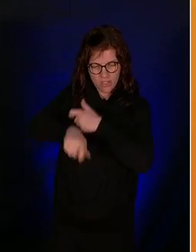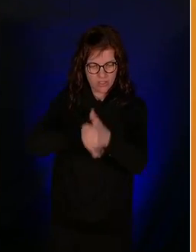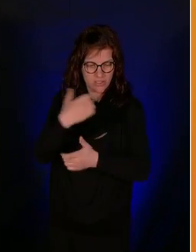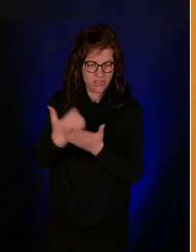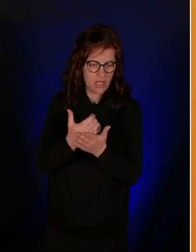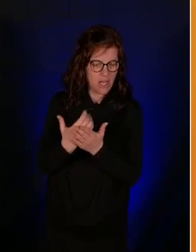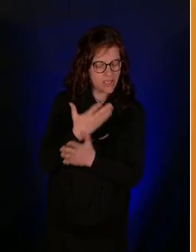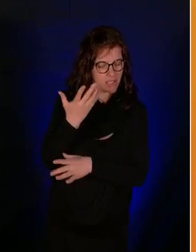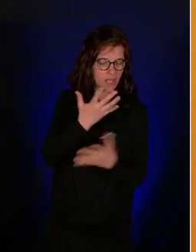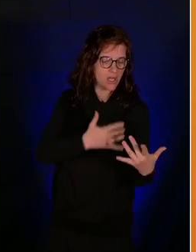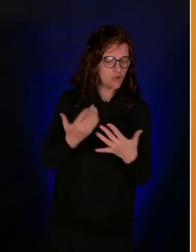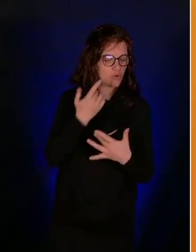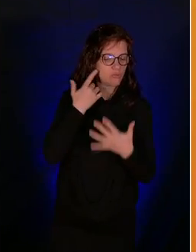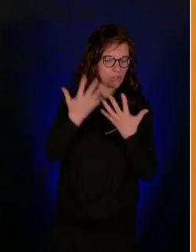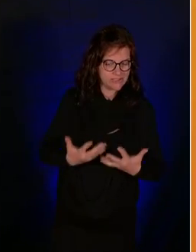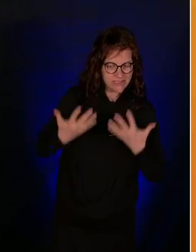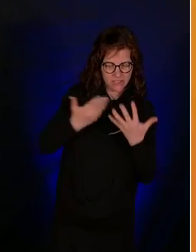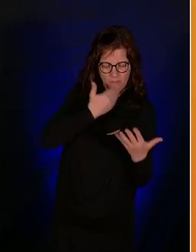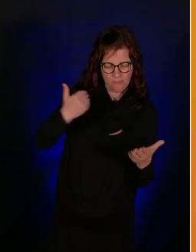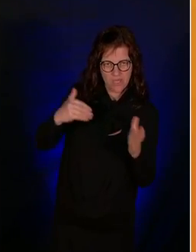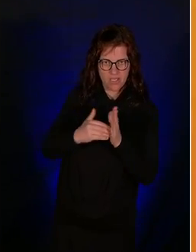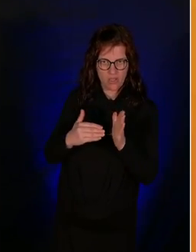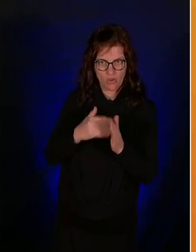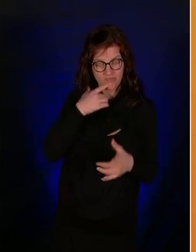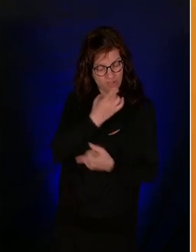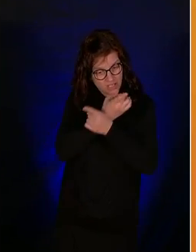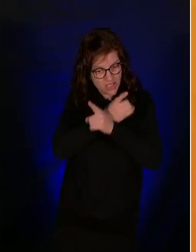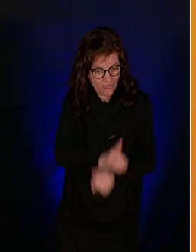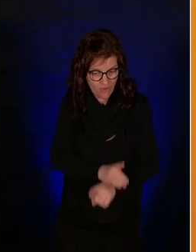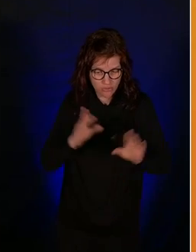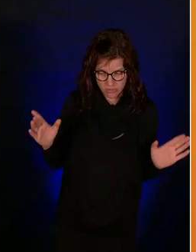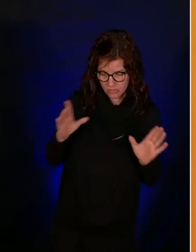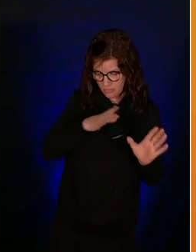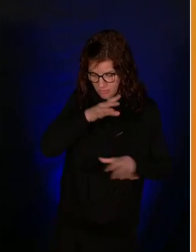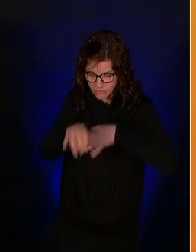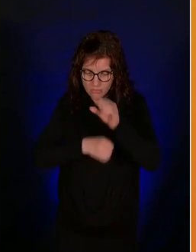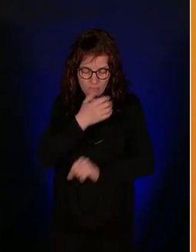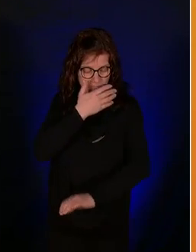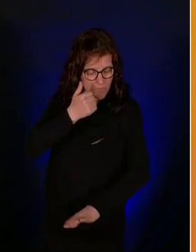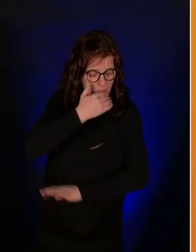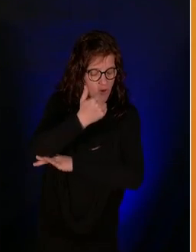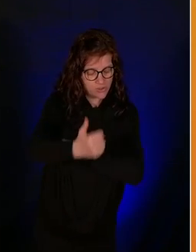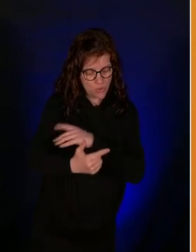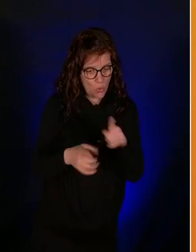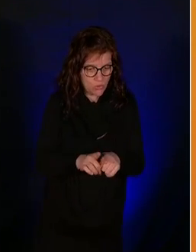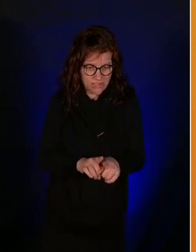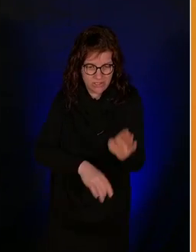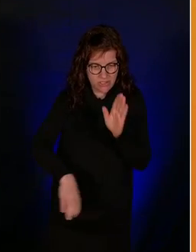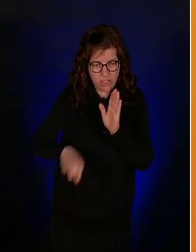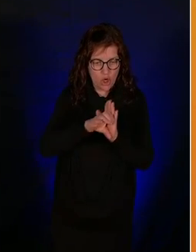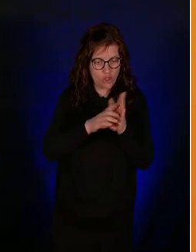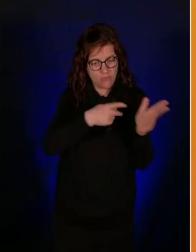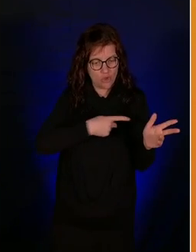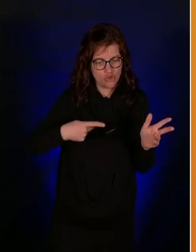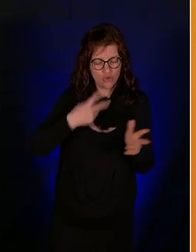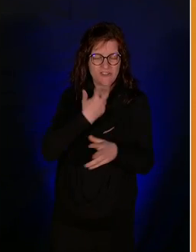10 meilleures années. La défense, l'amélioration, la reconquête des régimes spéciaux, tout comme la défense du code des pensions civiles